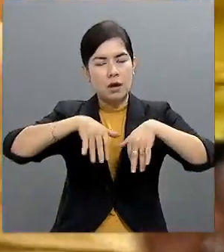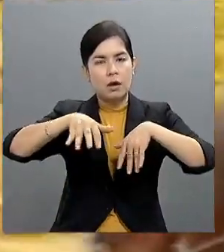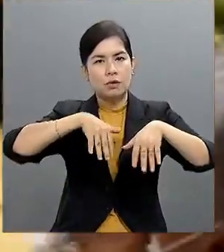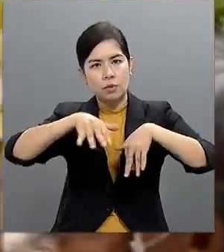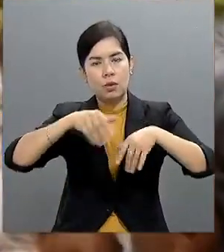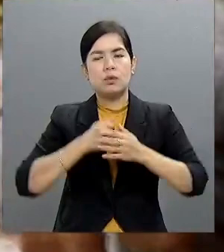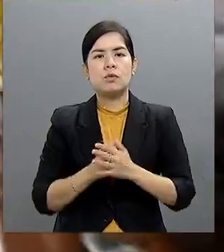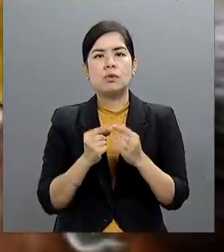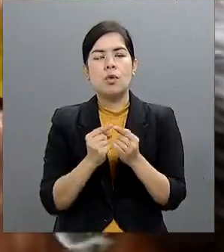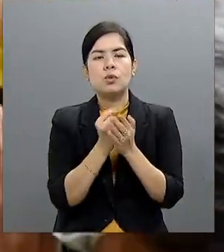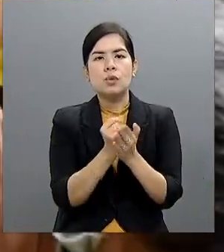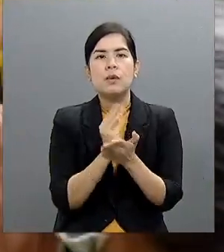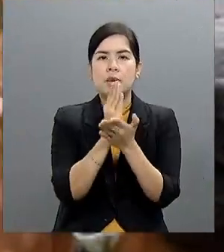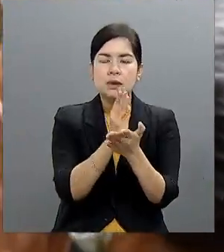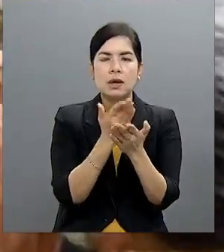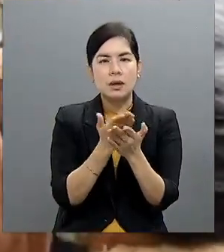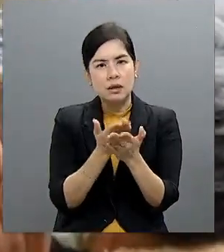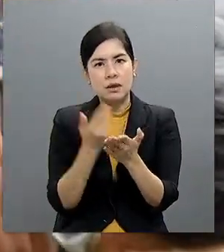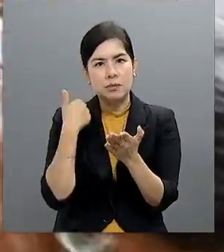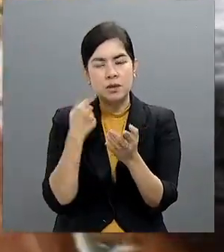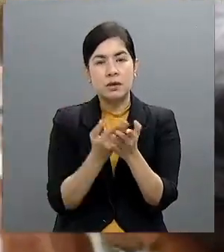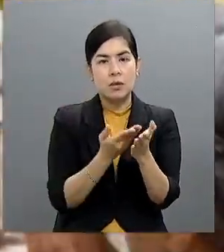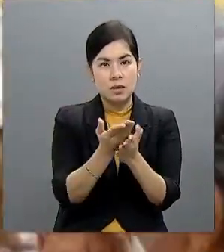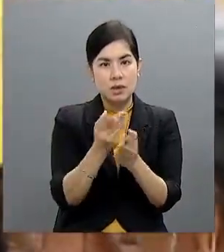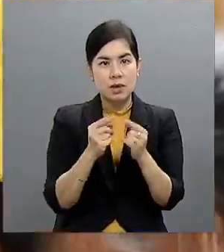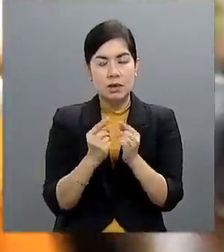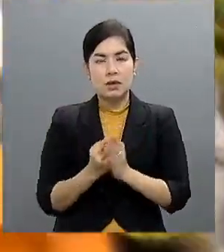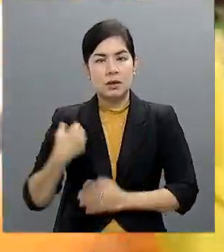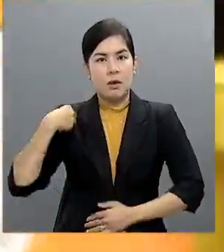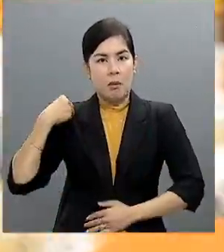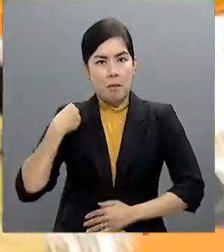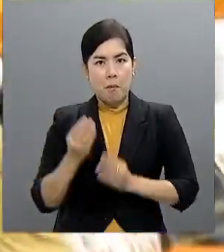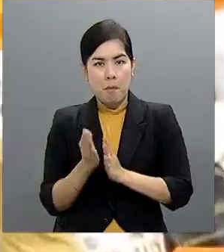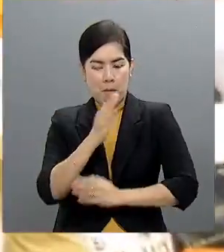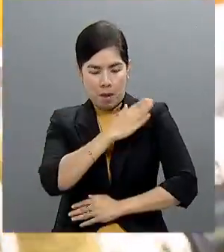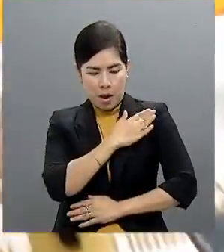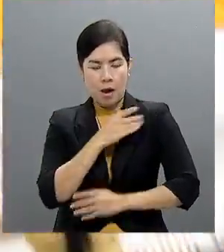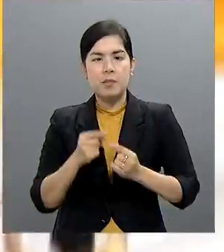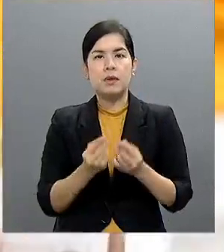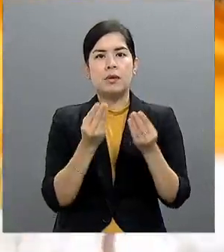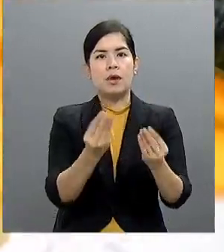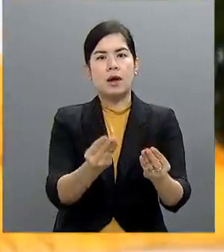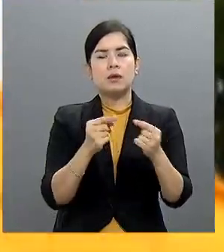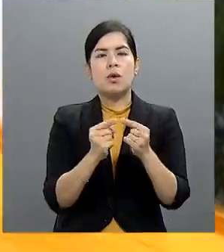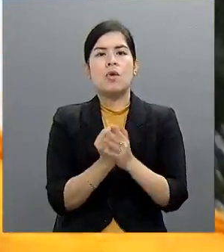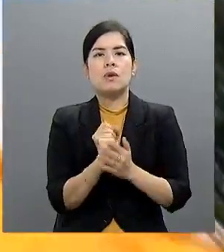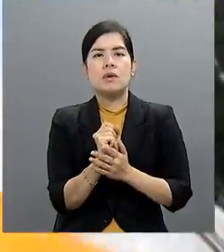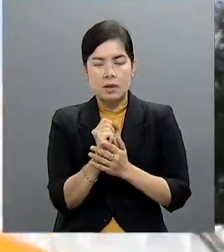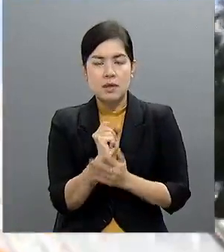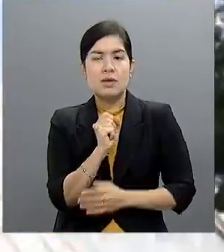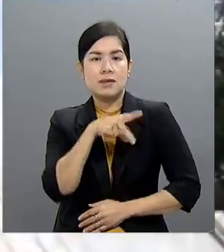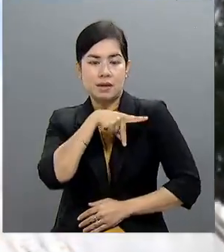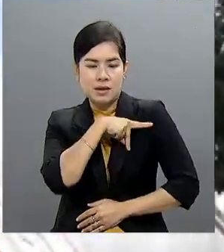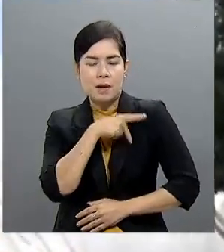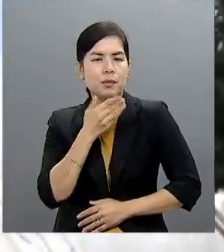ค่ะซื้อผ้าครององค์พระผืนใหม่เพื่อเป็นการทำนุบำรุงศาสนาและเสริมสิริมงคลต่อชาวอำเภอทองผา